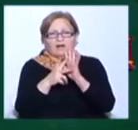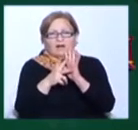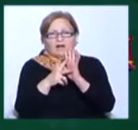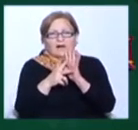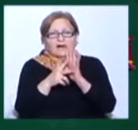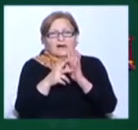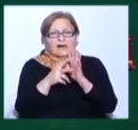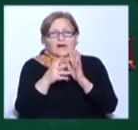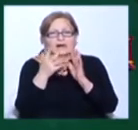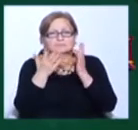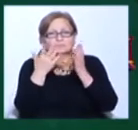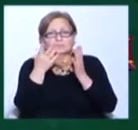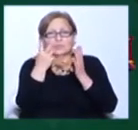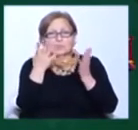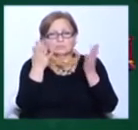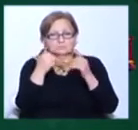თუ მოუკეცავ.